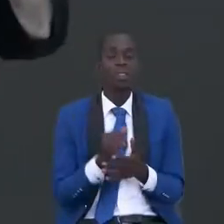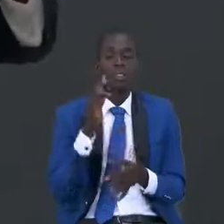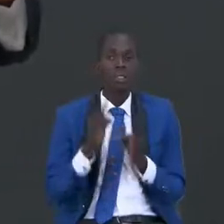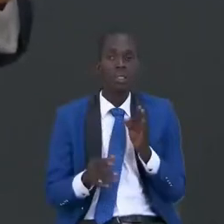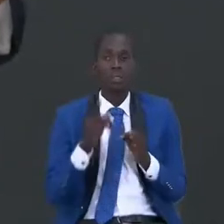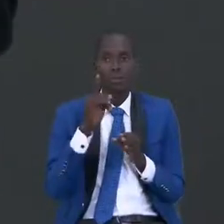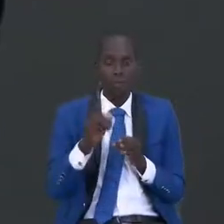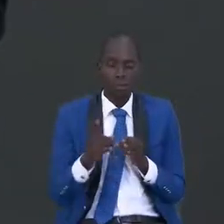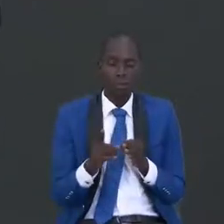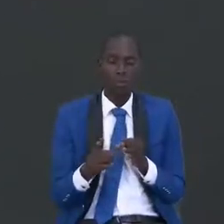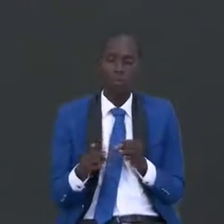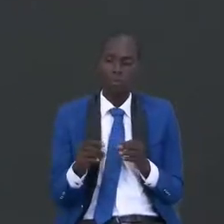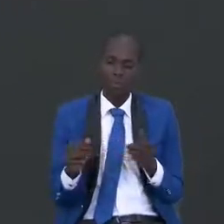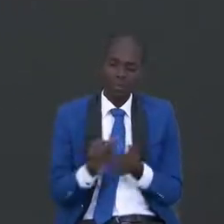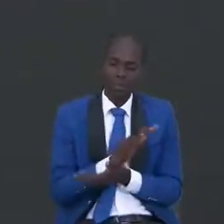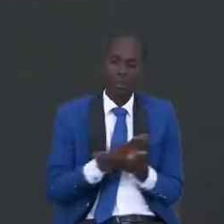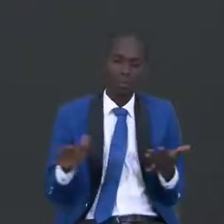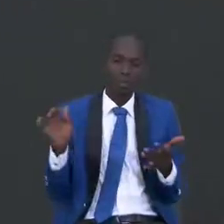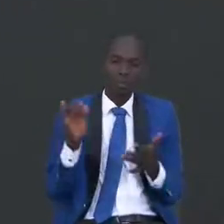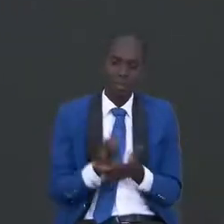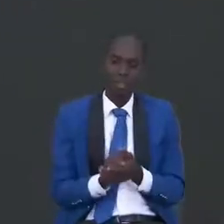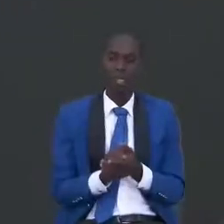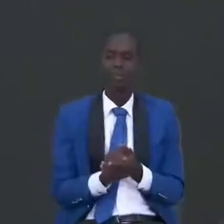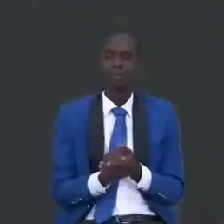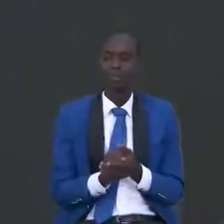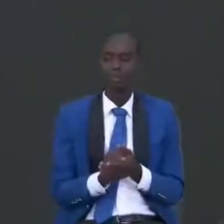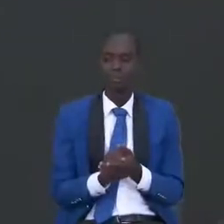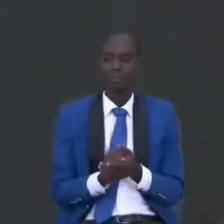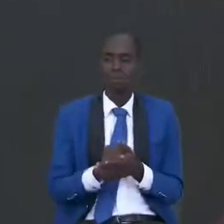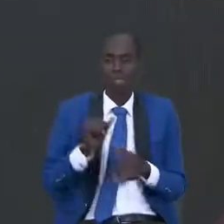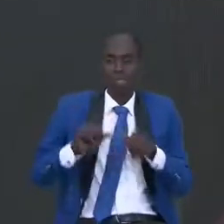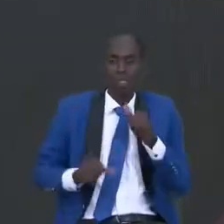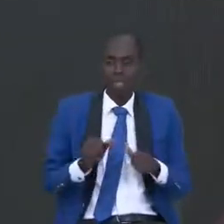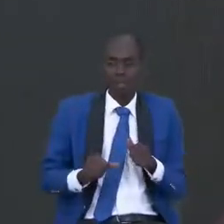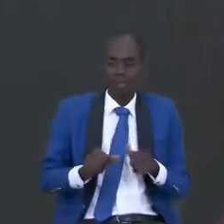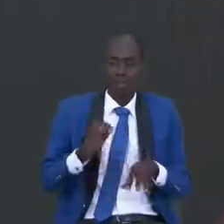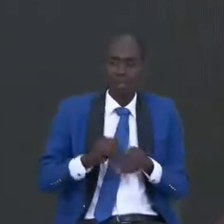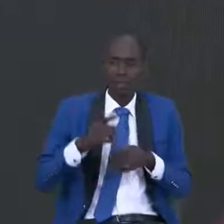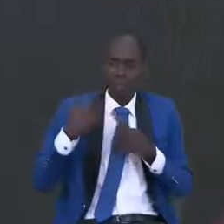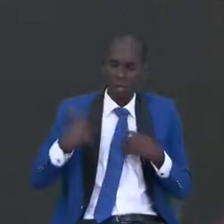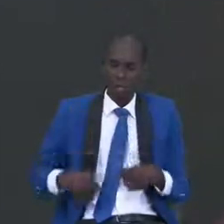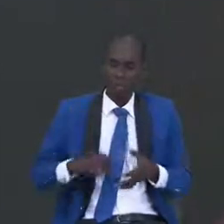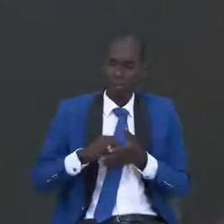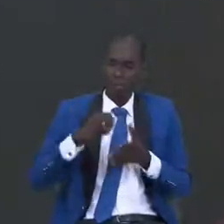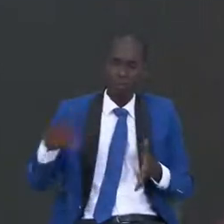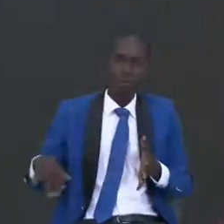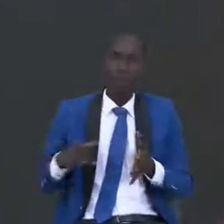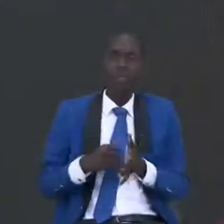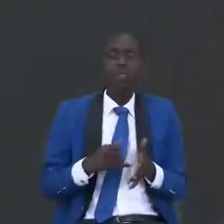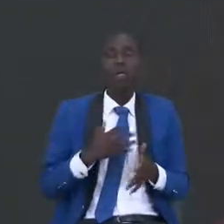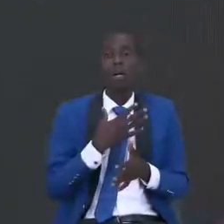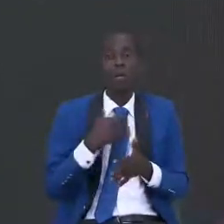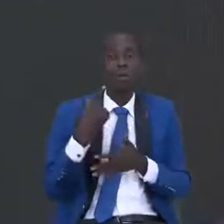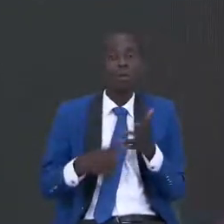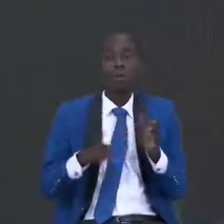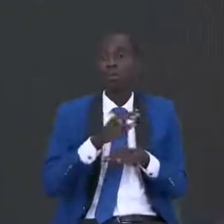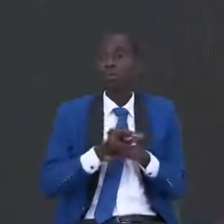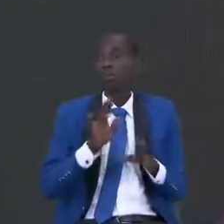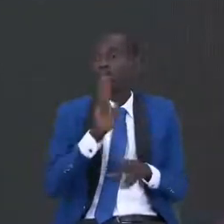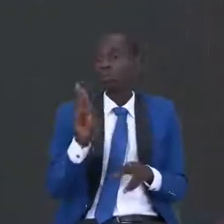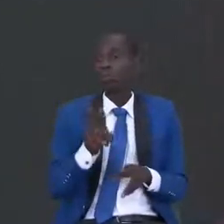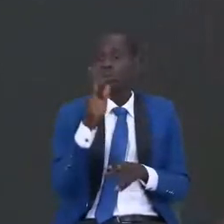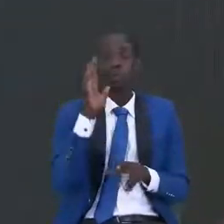jusqu'à la mort. Je vais la suspendre là, avec une bande. Et ce que je n'utilise pas, je perds. Si tu n'utilises pas ton